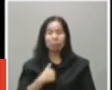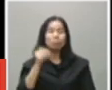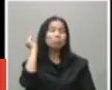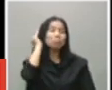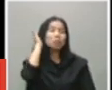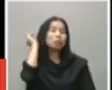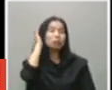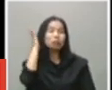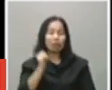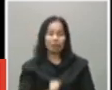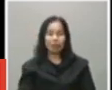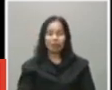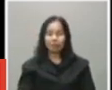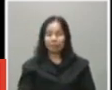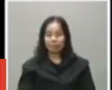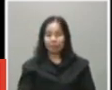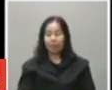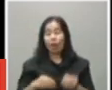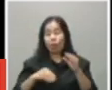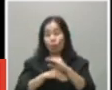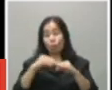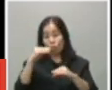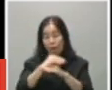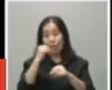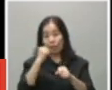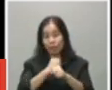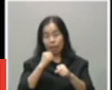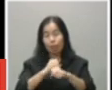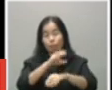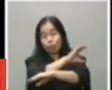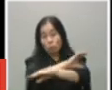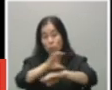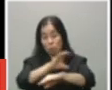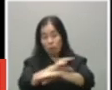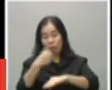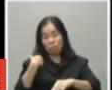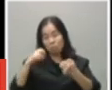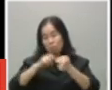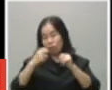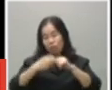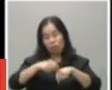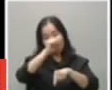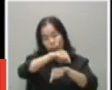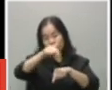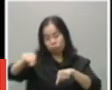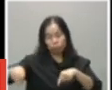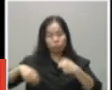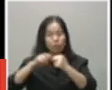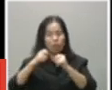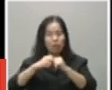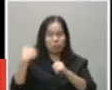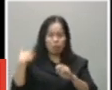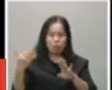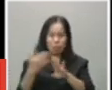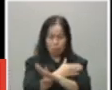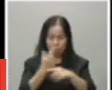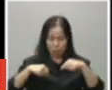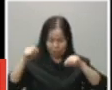ท่านประธานนี้เคารพครับโครงการรถไฟฟ้าเนี่ยนะครับมีปัญหามากมายนะครับก่อนที่จะมีการเซ็นสัญญ